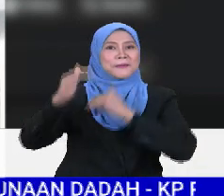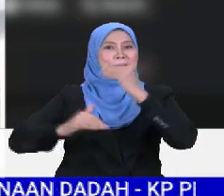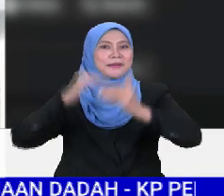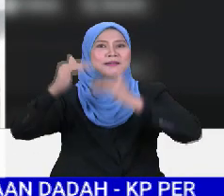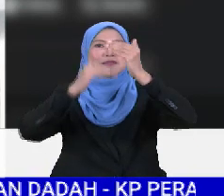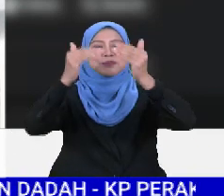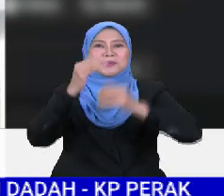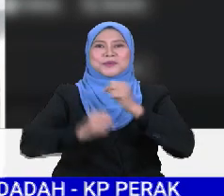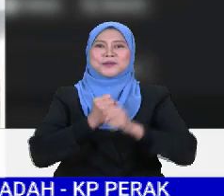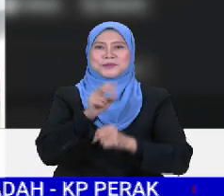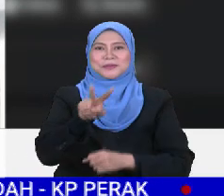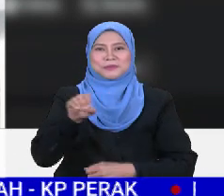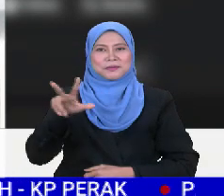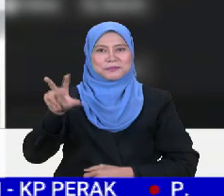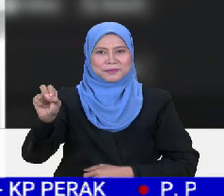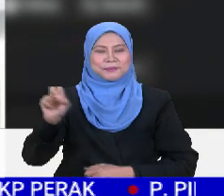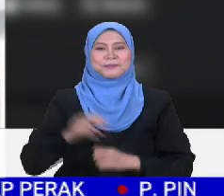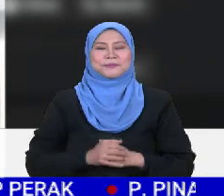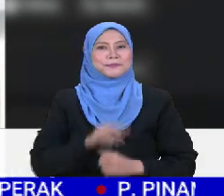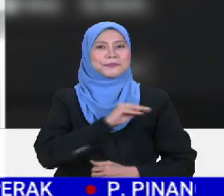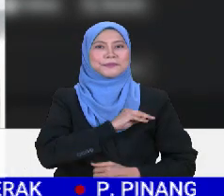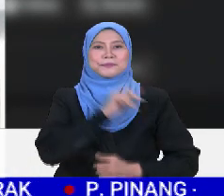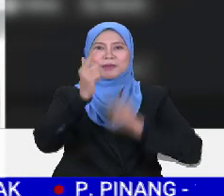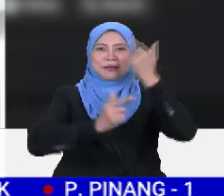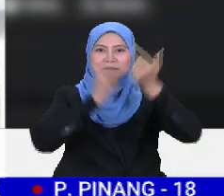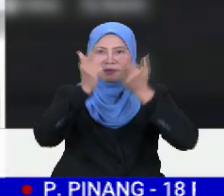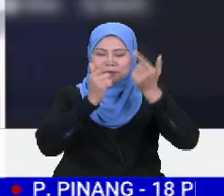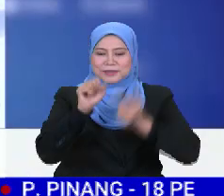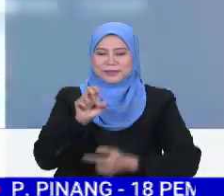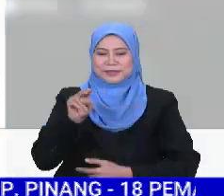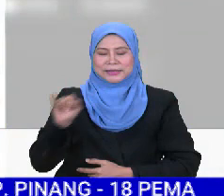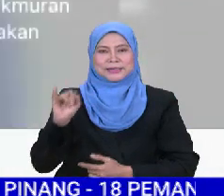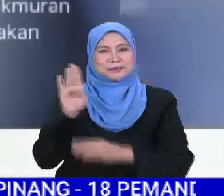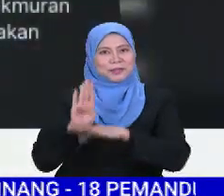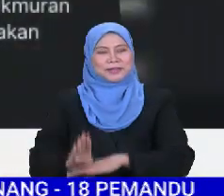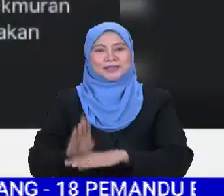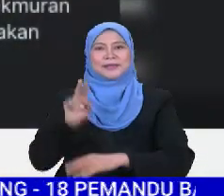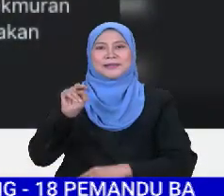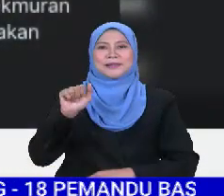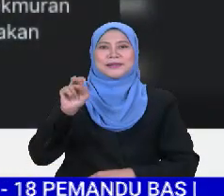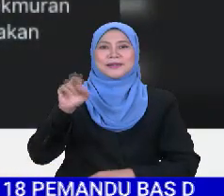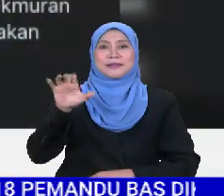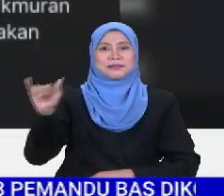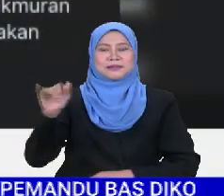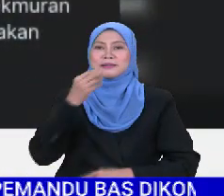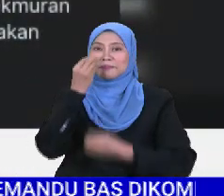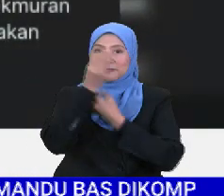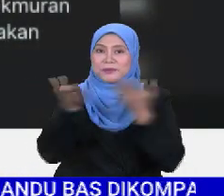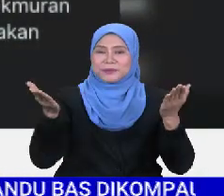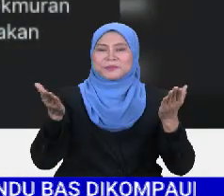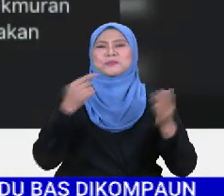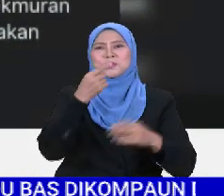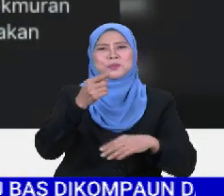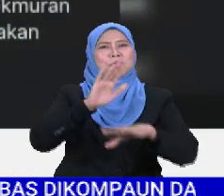menjelang 2030. Sementara itu, Menteri Pelancongan Seni dan Budaya Dato' Sri Nancy Sukri dalam hantarannya pula